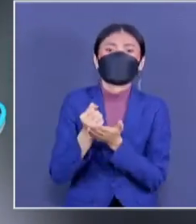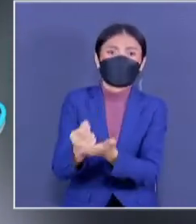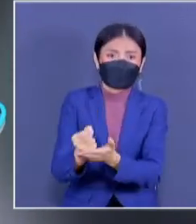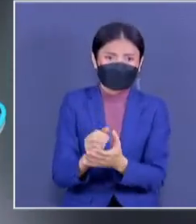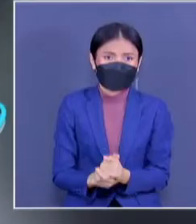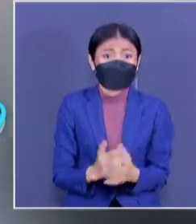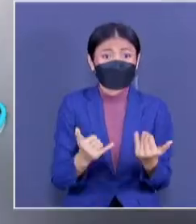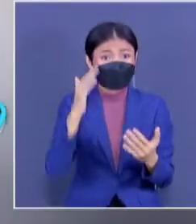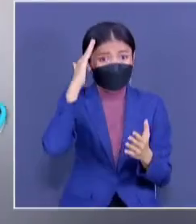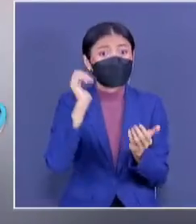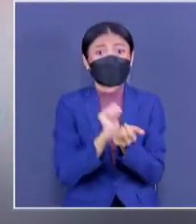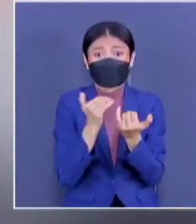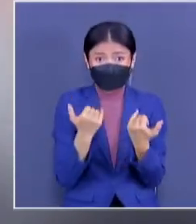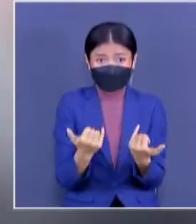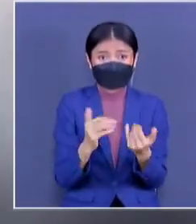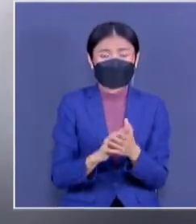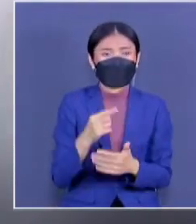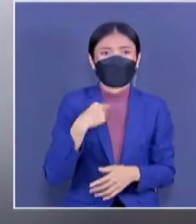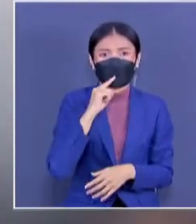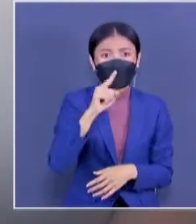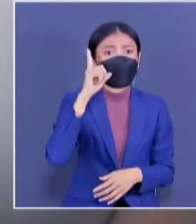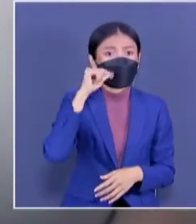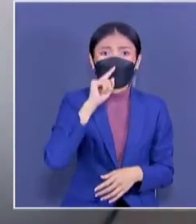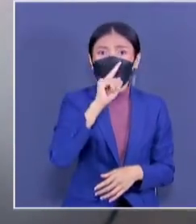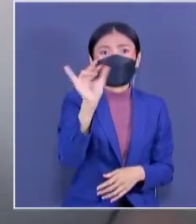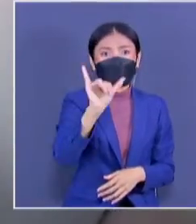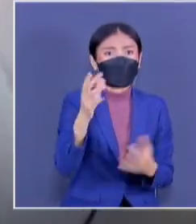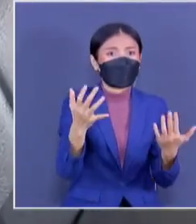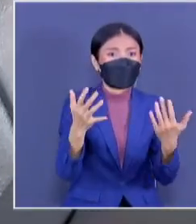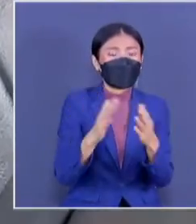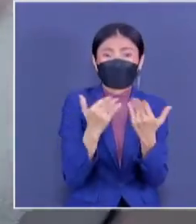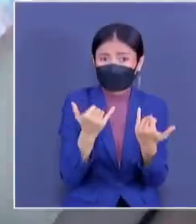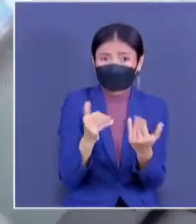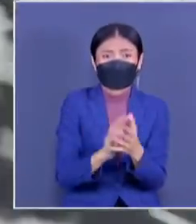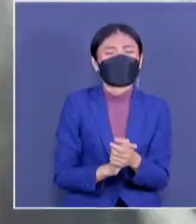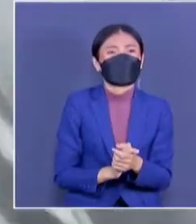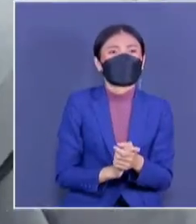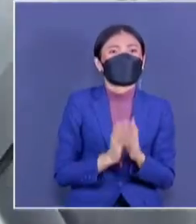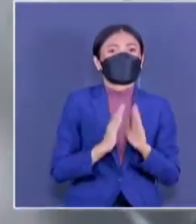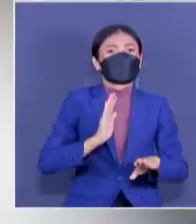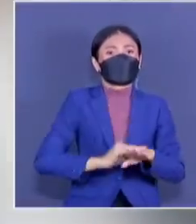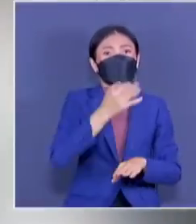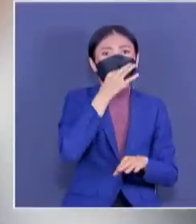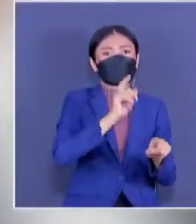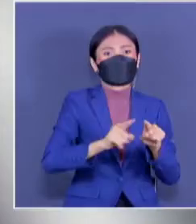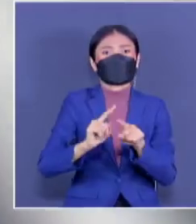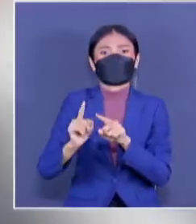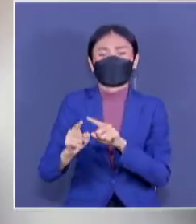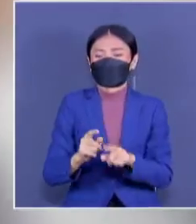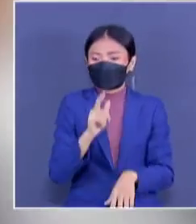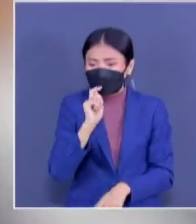ายังไม่ได้มีการตั้งข้อหากับแม่รายนี้โดยต้องรอสอบสวนร่วมกับสหวิชาชีพอย่างละเอียดอีกครั้งหนึ่งนะ